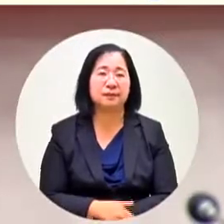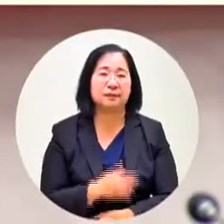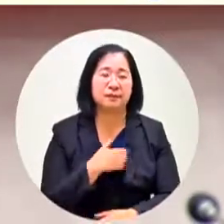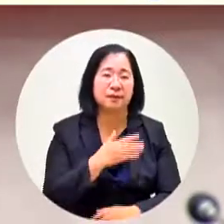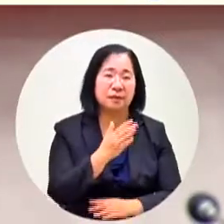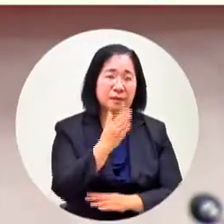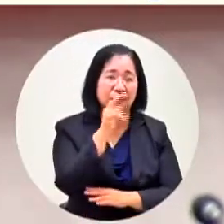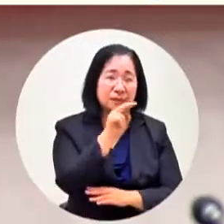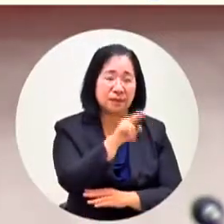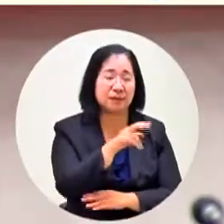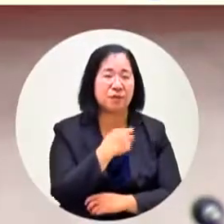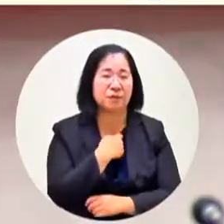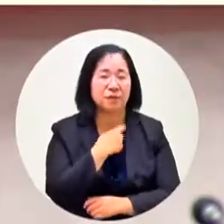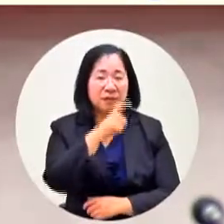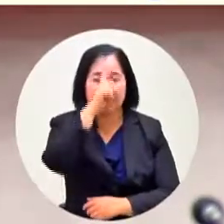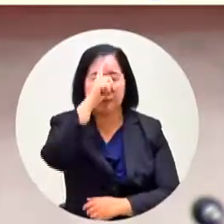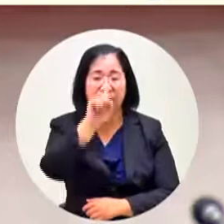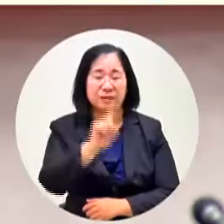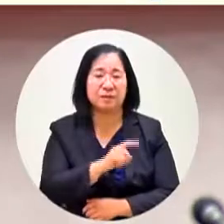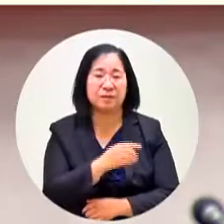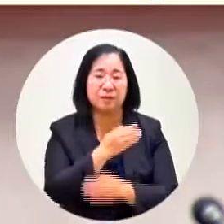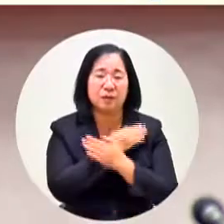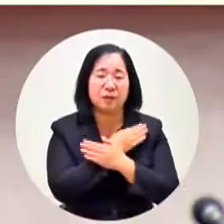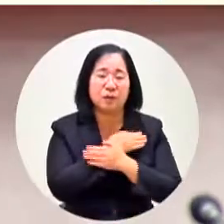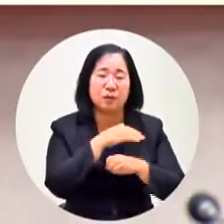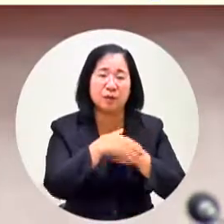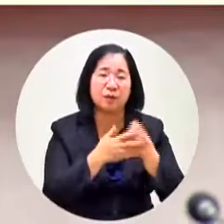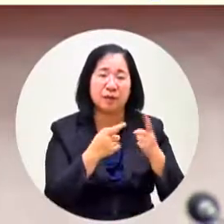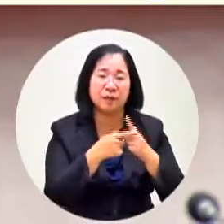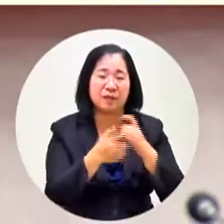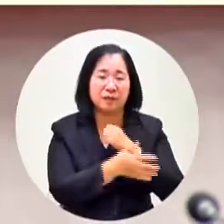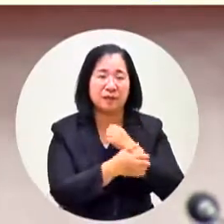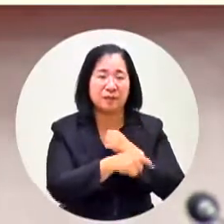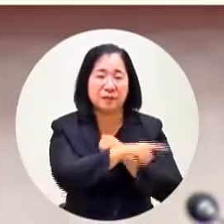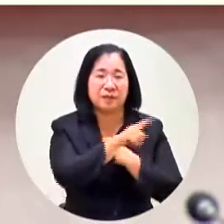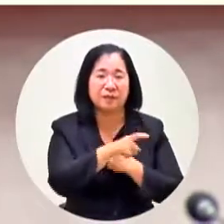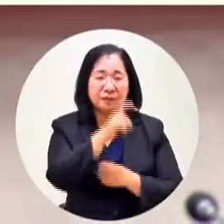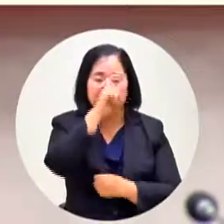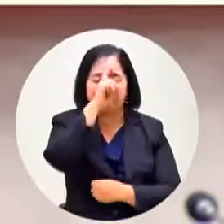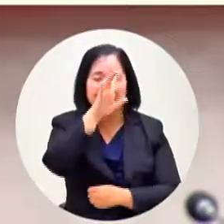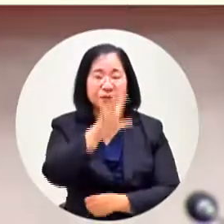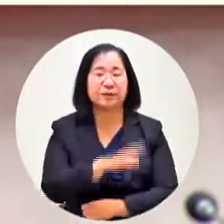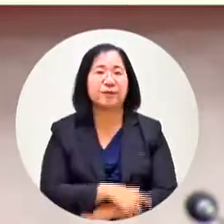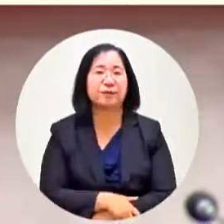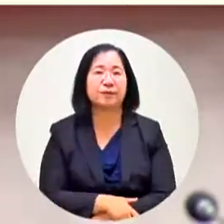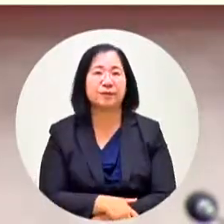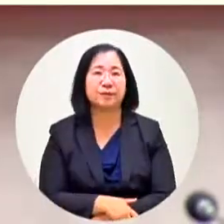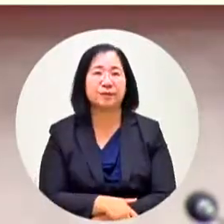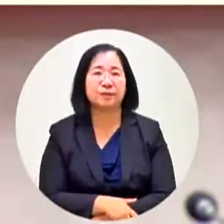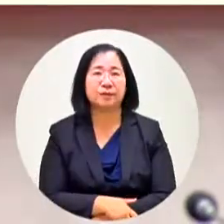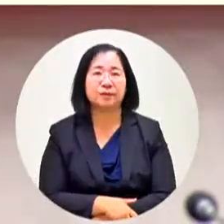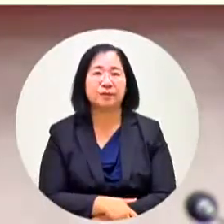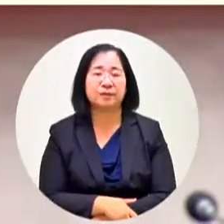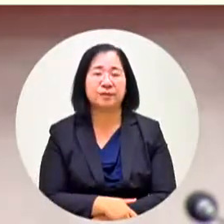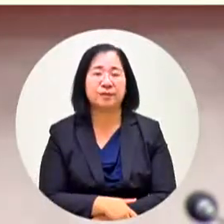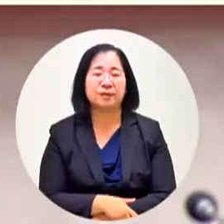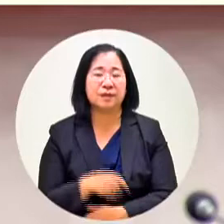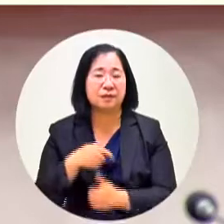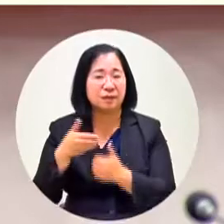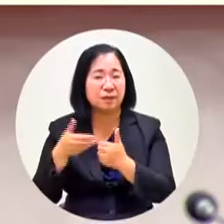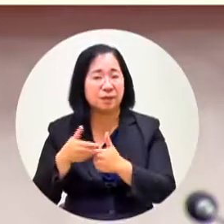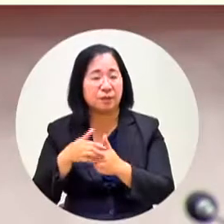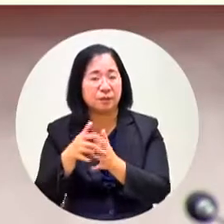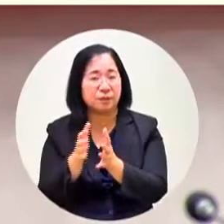那但是虽然他们现在已经纳入我们的公幼里面，但是他们的对待的待遇跟我们现在